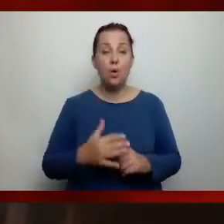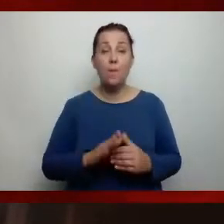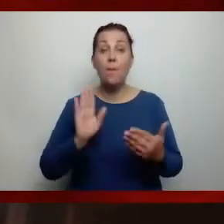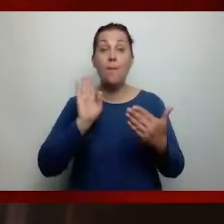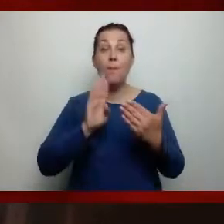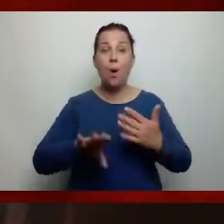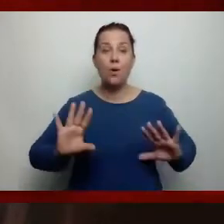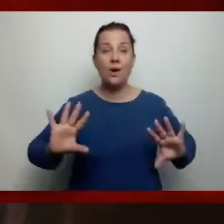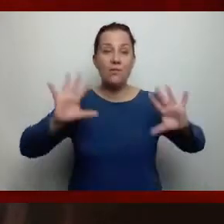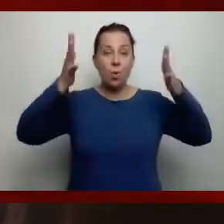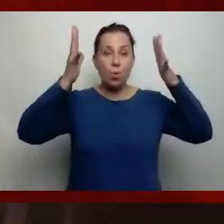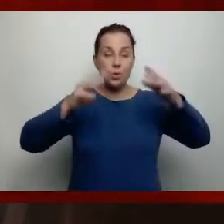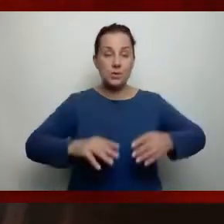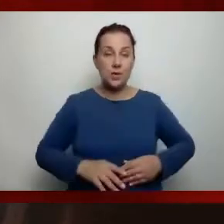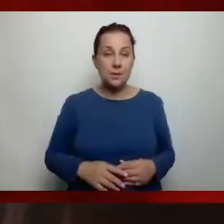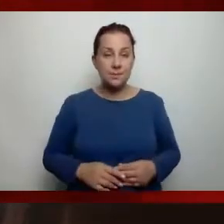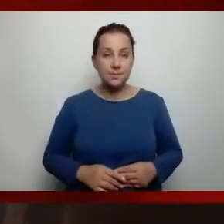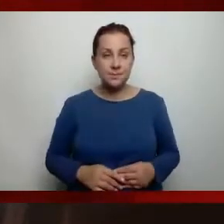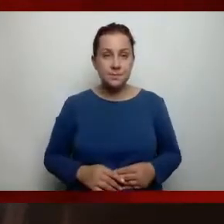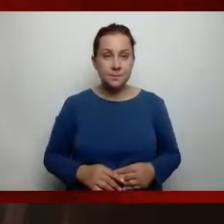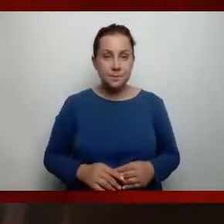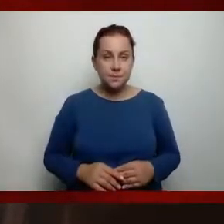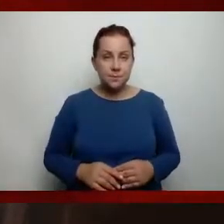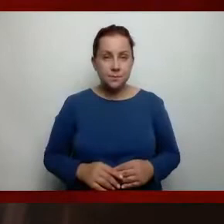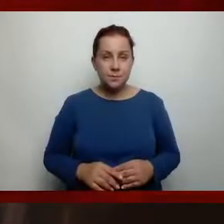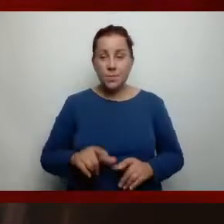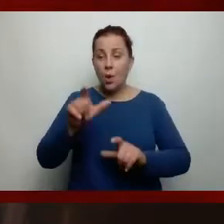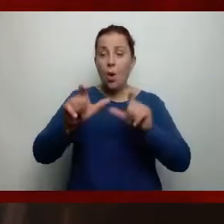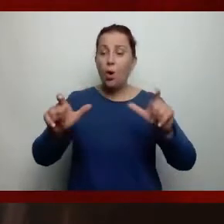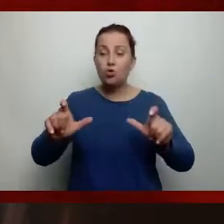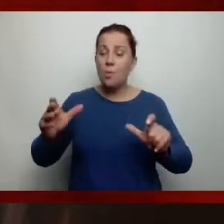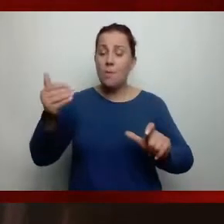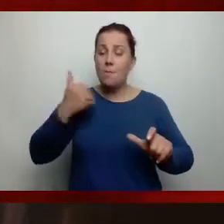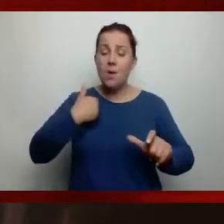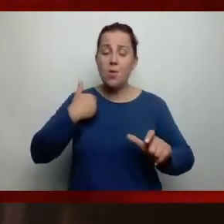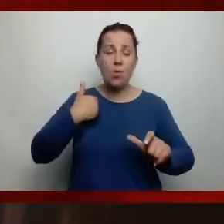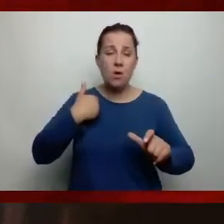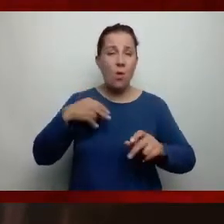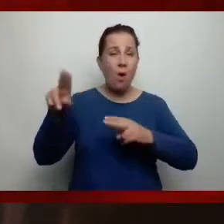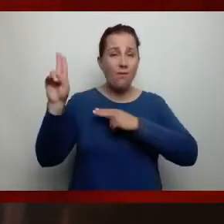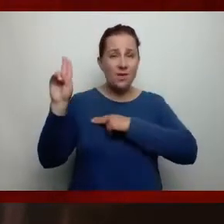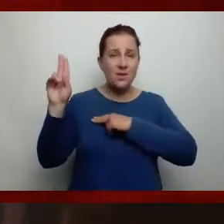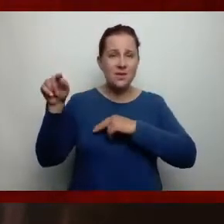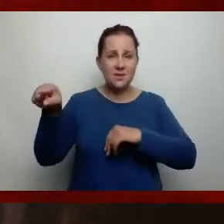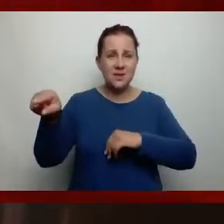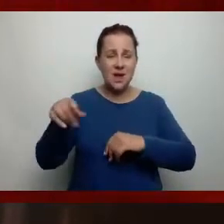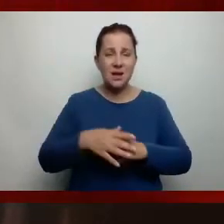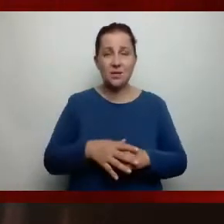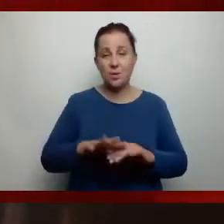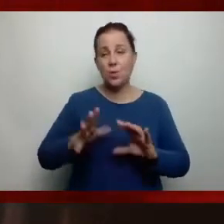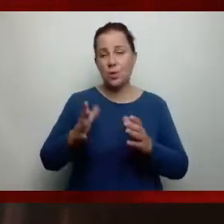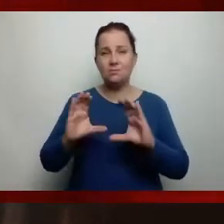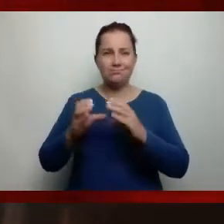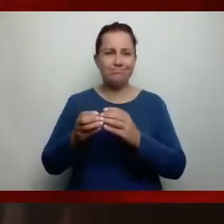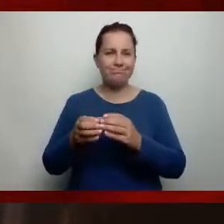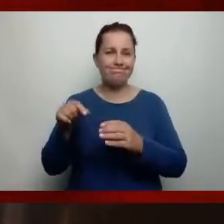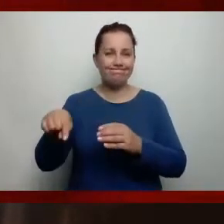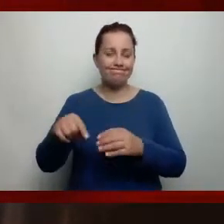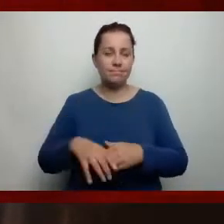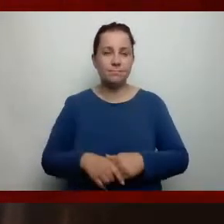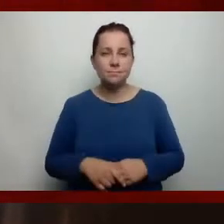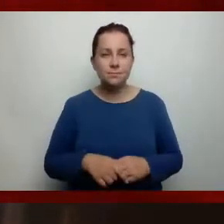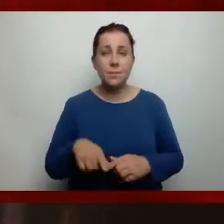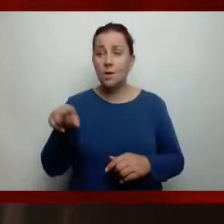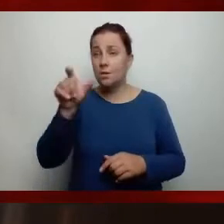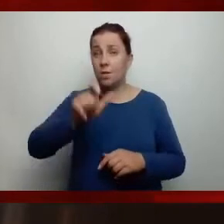rewolucji z byłymi oficerami właśnie tych Białej Gwardii. Oni